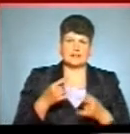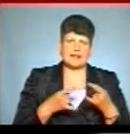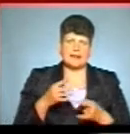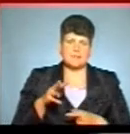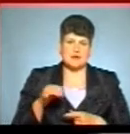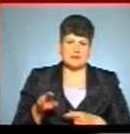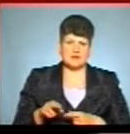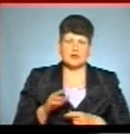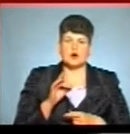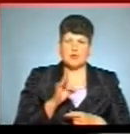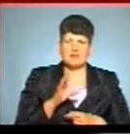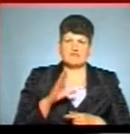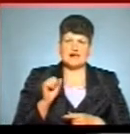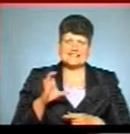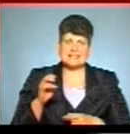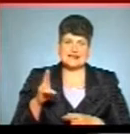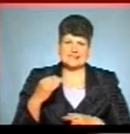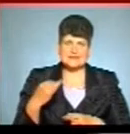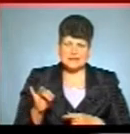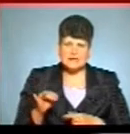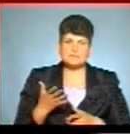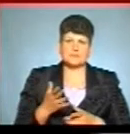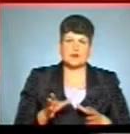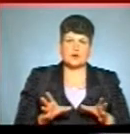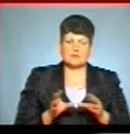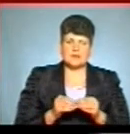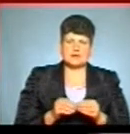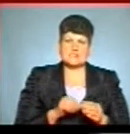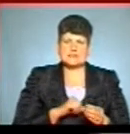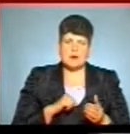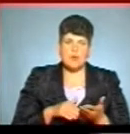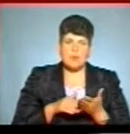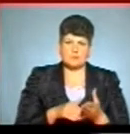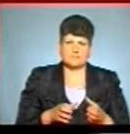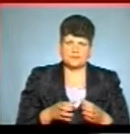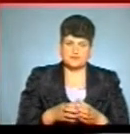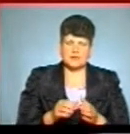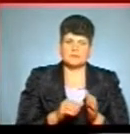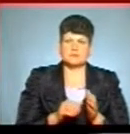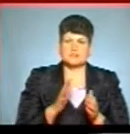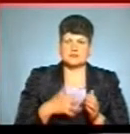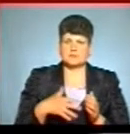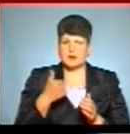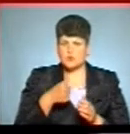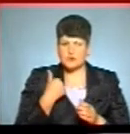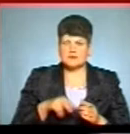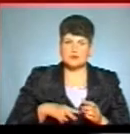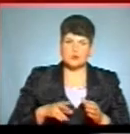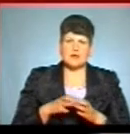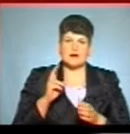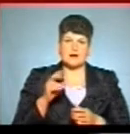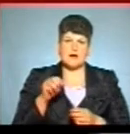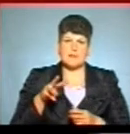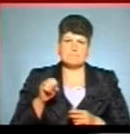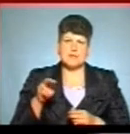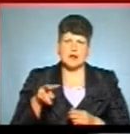Роман Василіцький, висунутий політичною партією «Об'єднання Самопоміч». 55 років – директор компанії «Камелот», член фракції